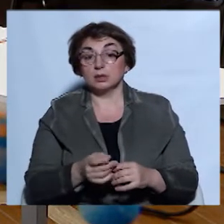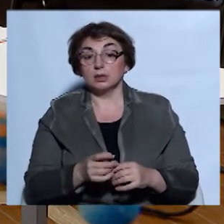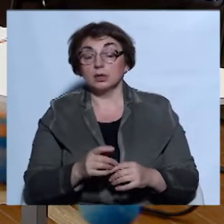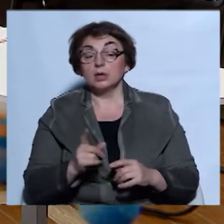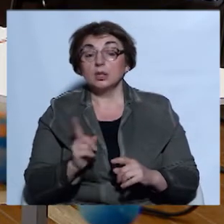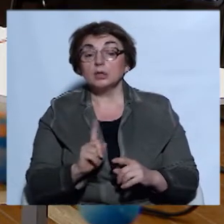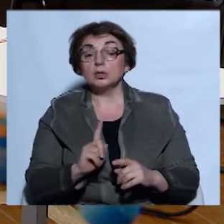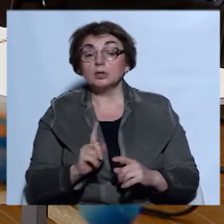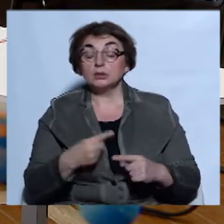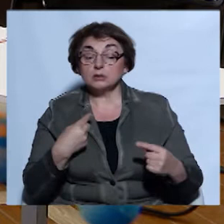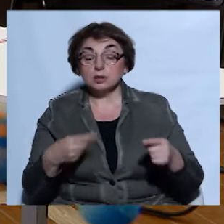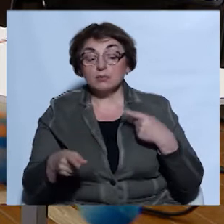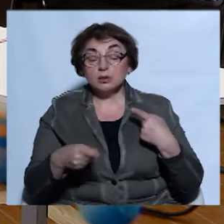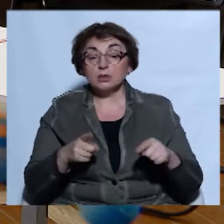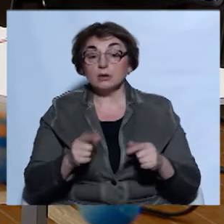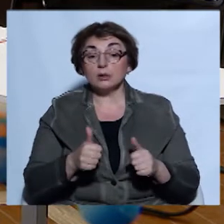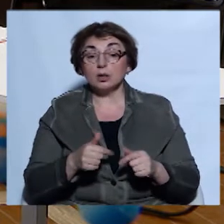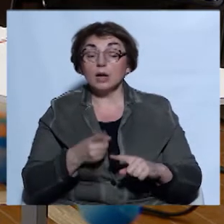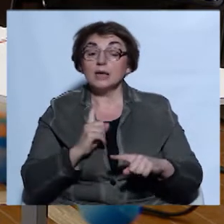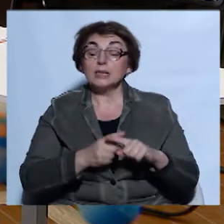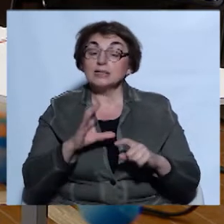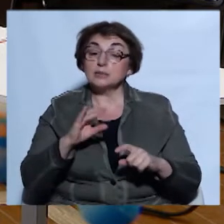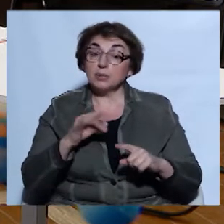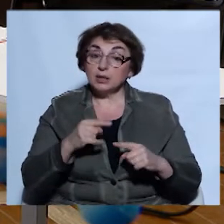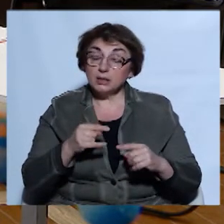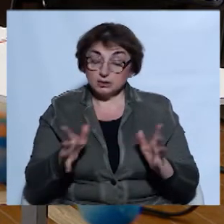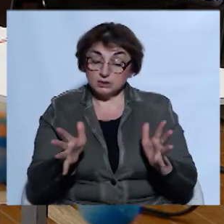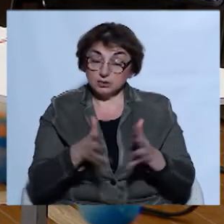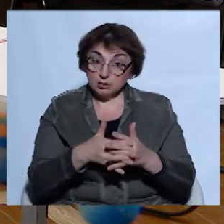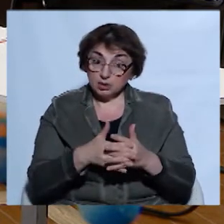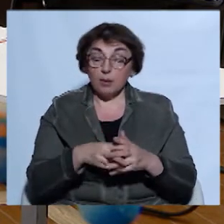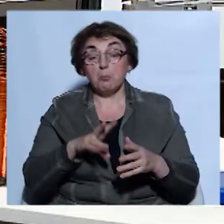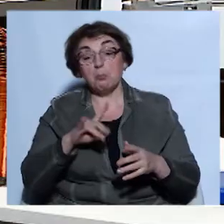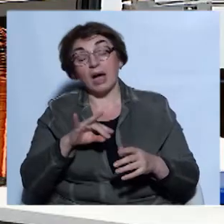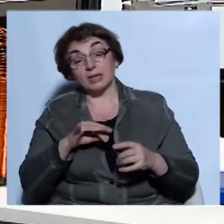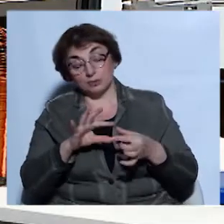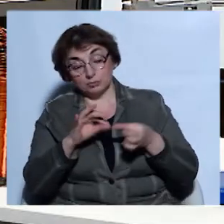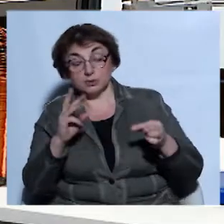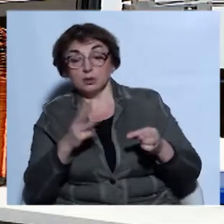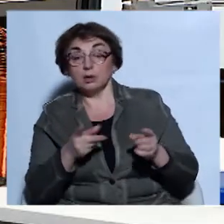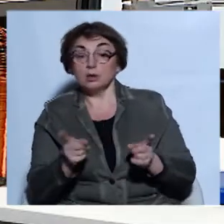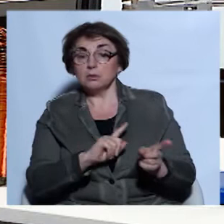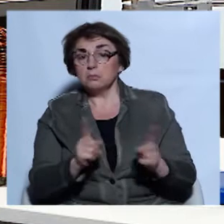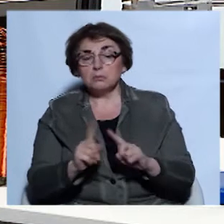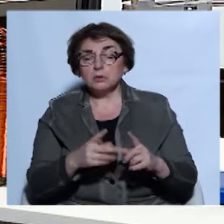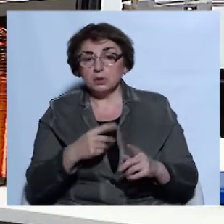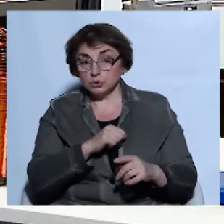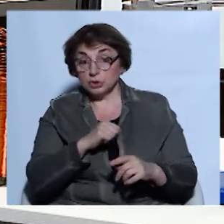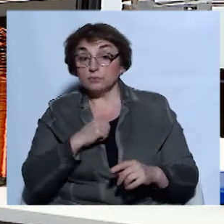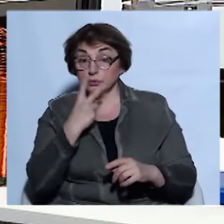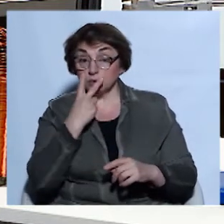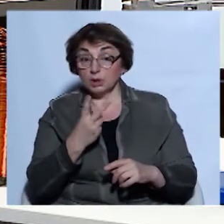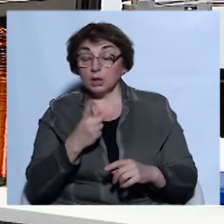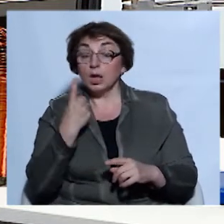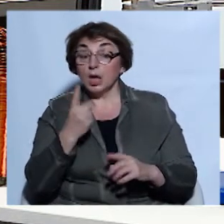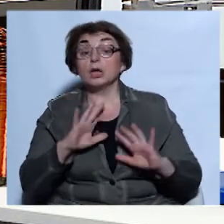რითი განსხვავდებოდა, ვთქვათ, სპილენძის ჟანგვის რეაქცია მაგნიუმის ლენტის წვის რეაქციისაგან. შენი თვალით დაინახე, რომ